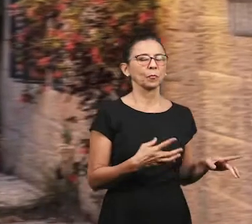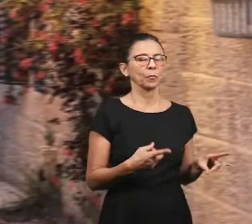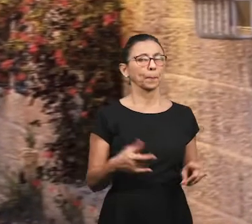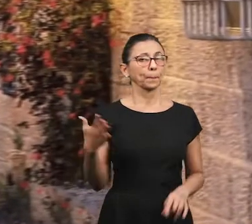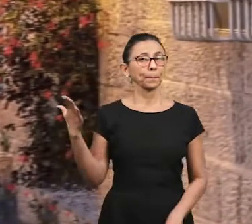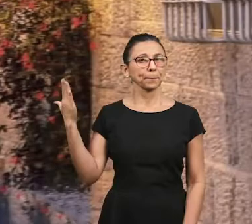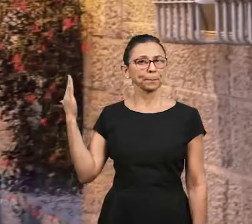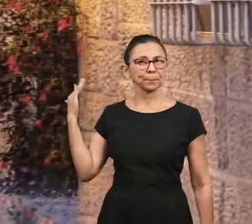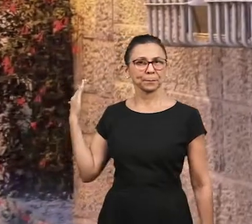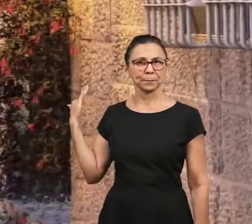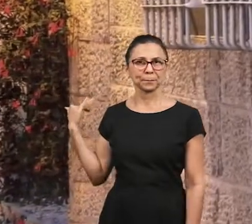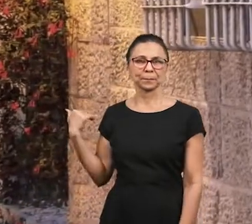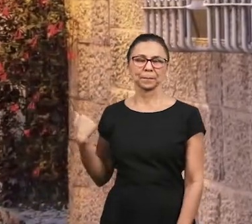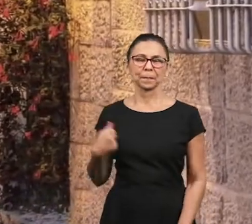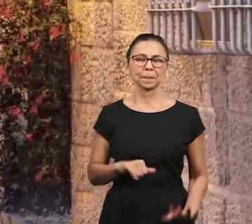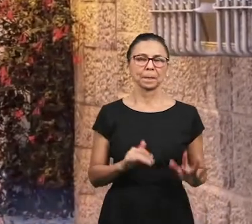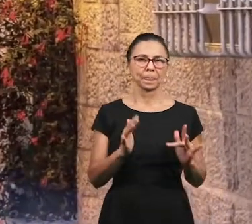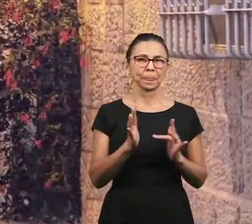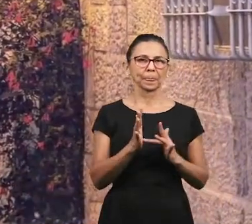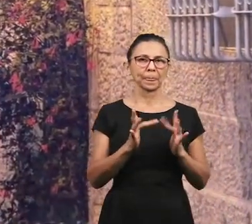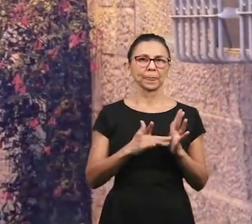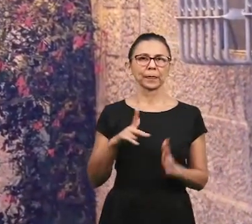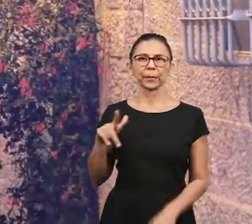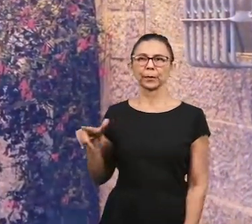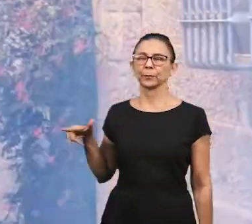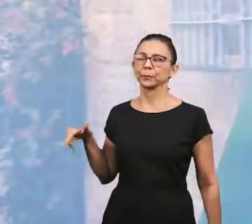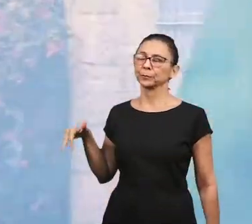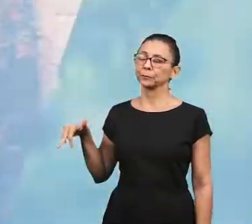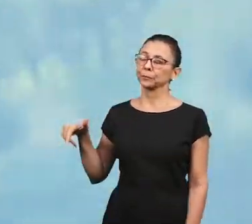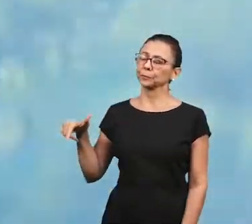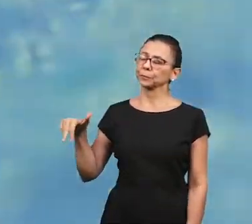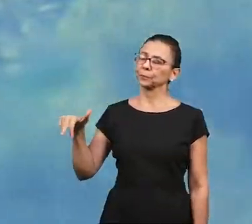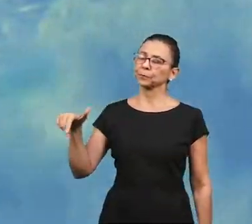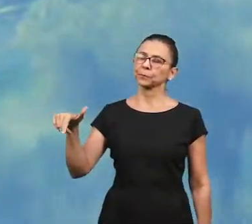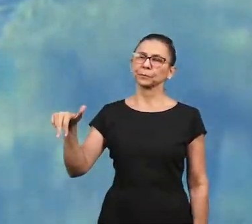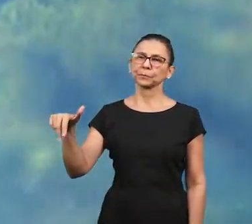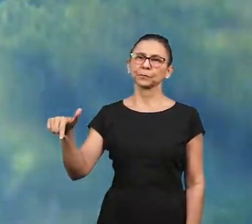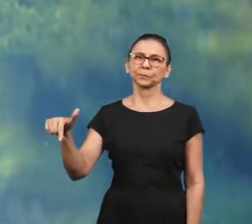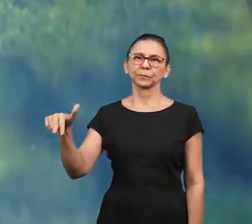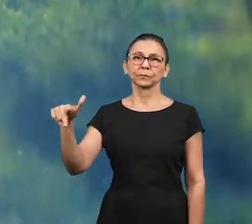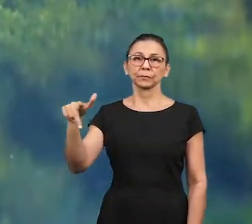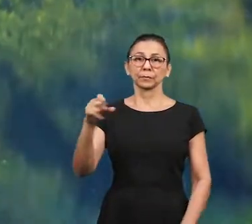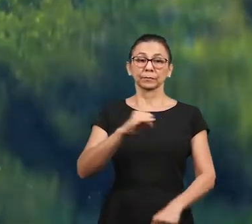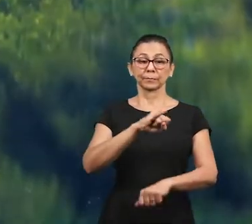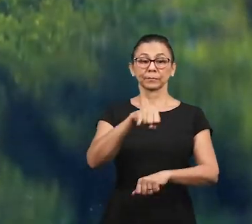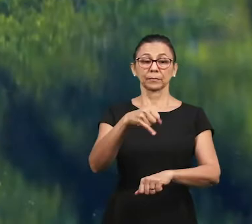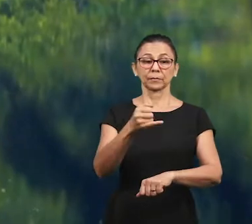Иисус шел по дороге в Иерусалим.